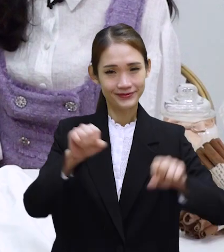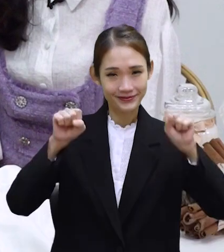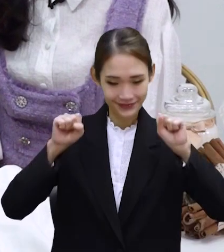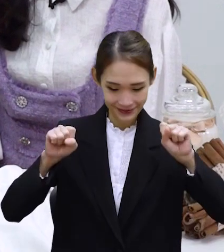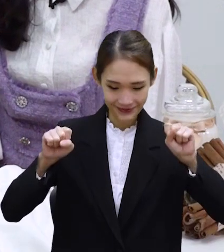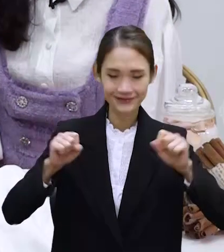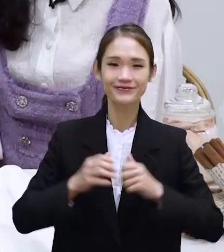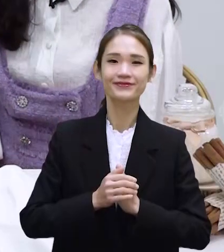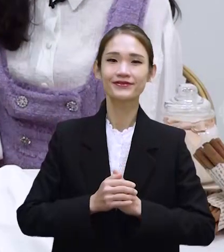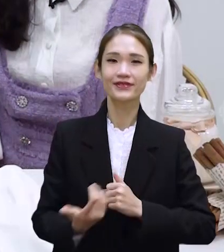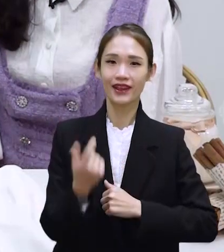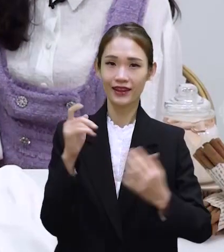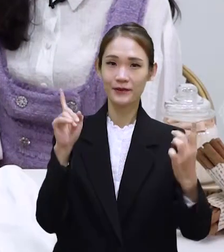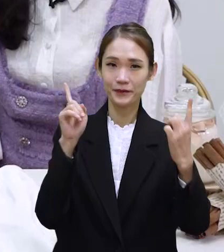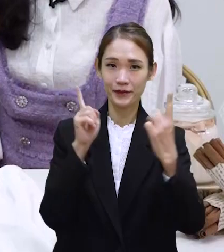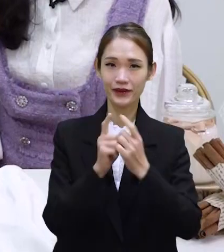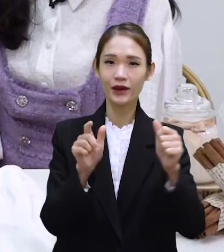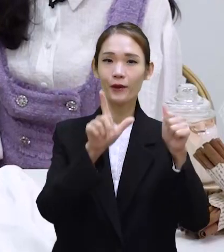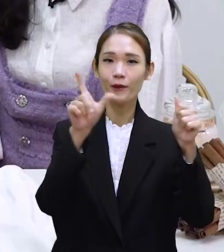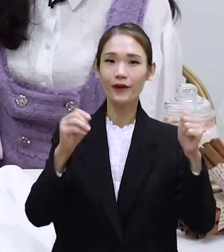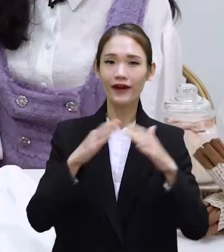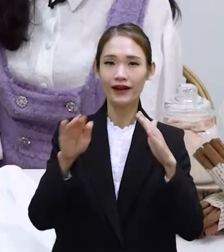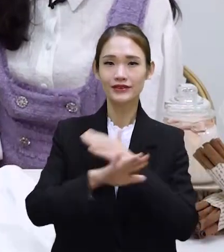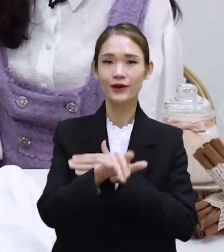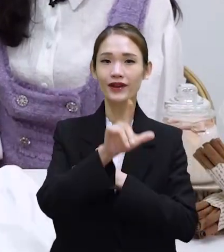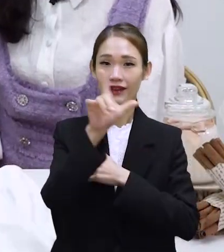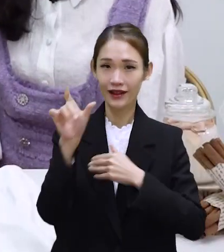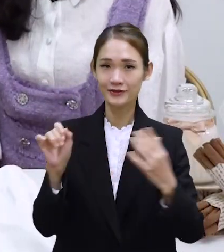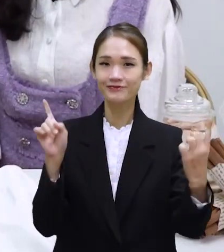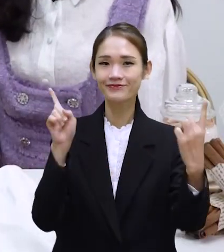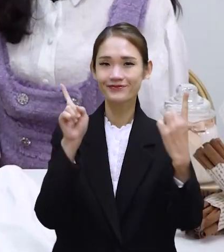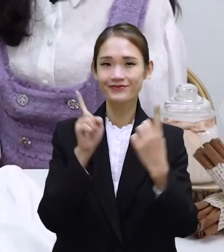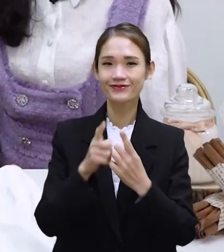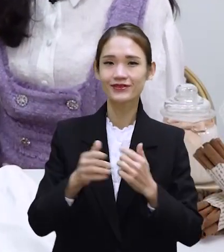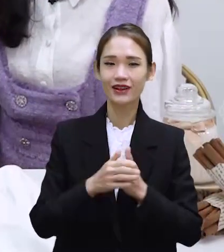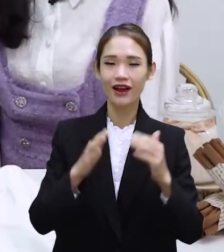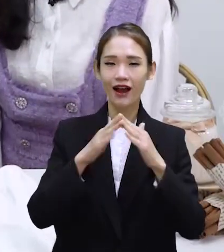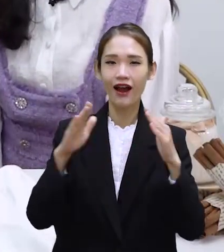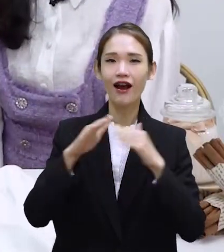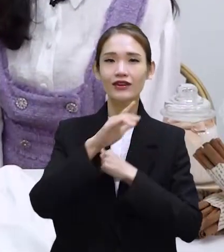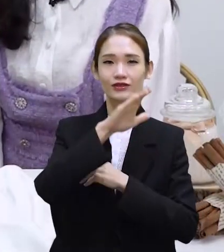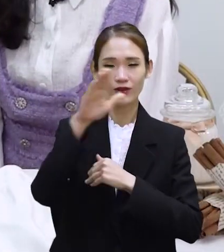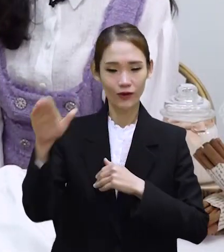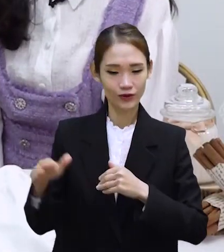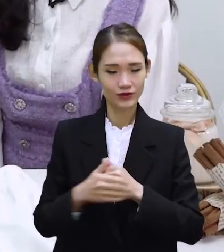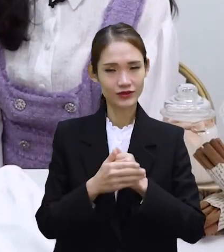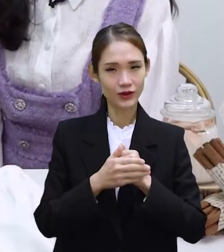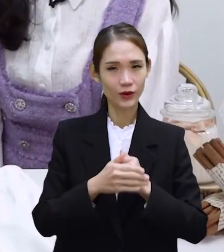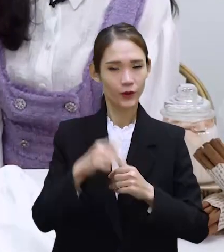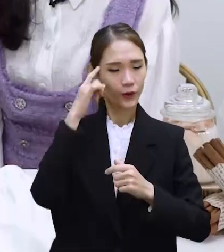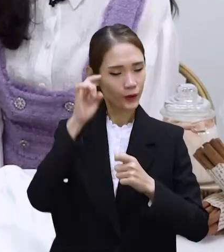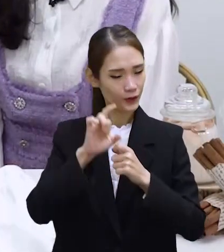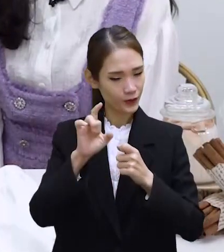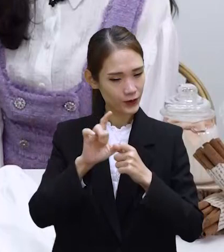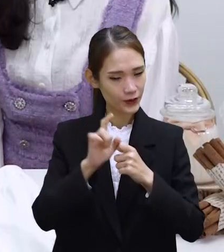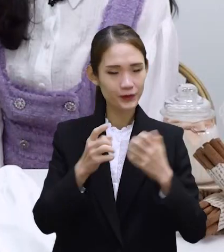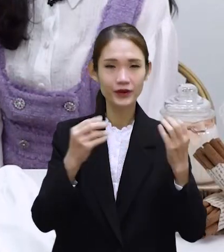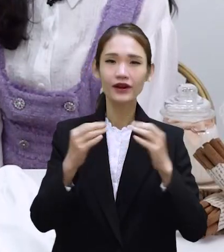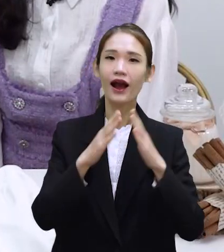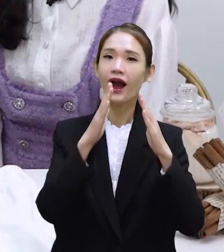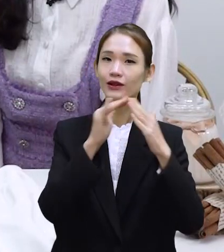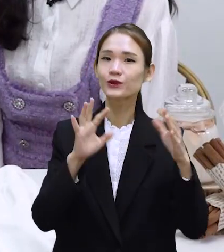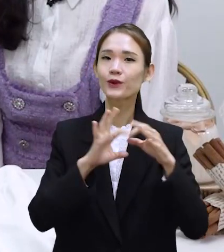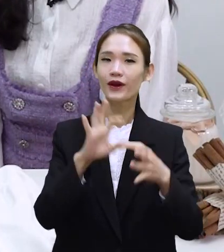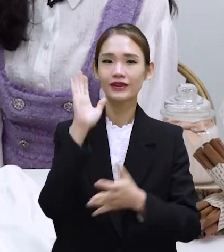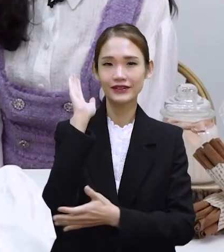네 여러분 안녕하세요 내 당장 만나 o 의 가정의 달에 이렇게 만나게 됐습니다 가정의 다 어떤 주제로 할까 고민을 많이 하다가